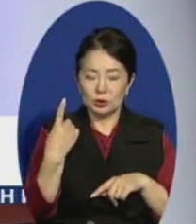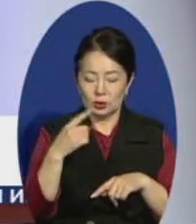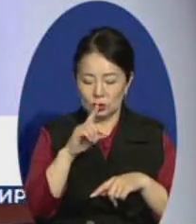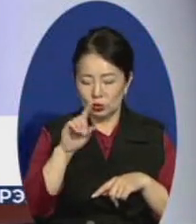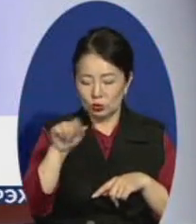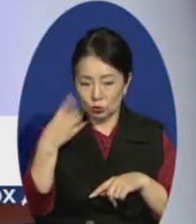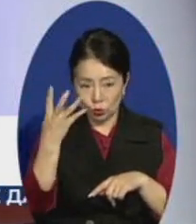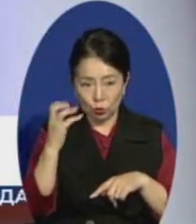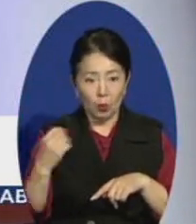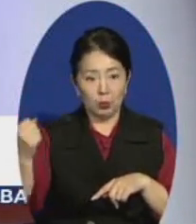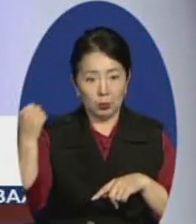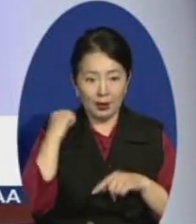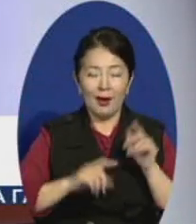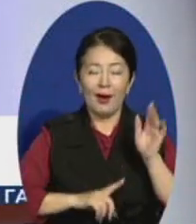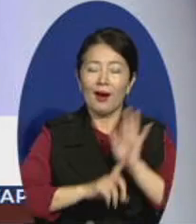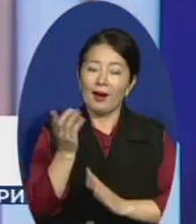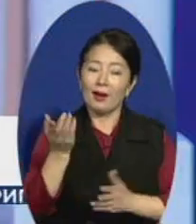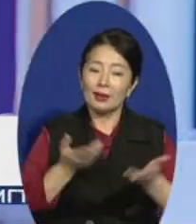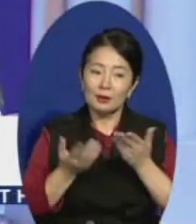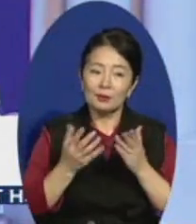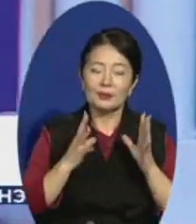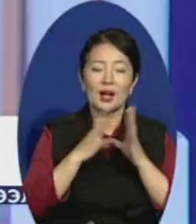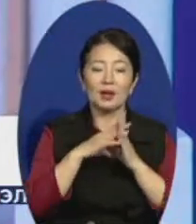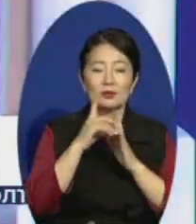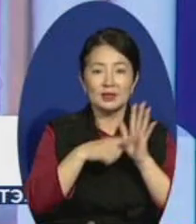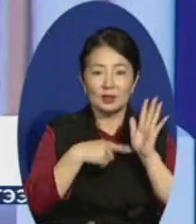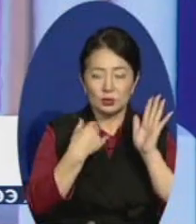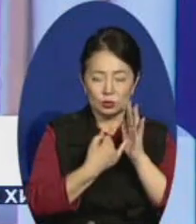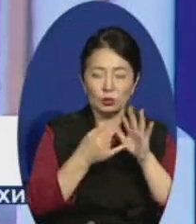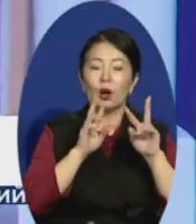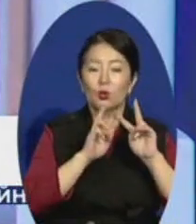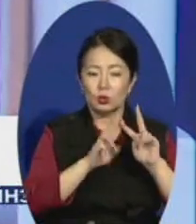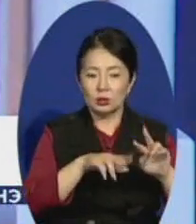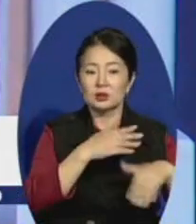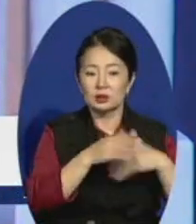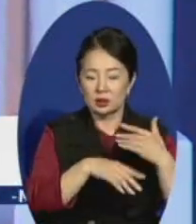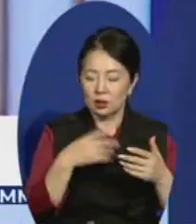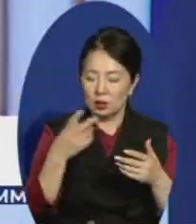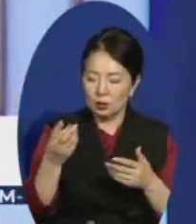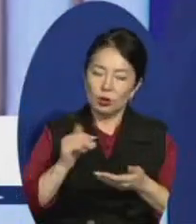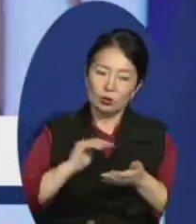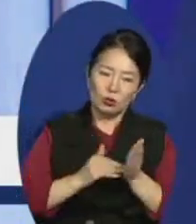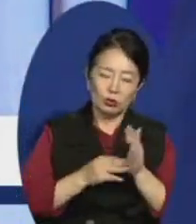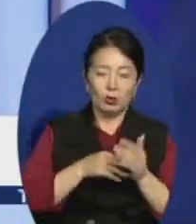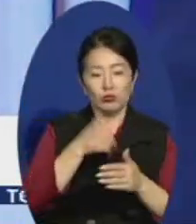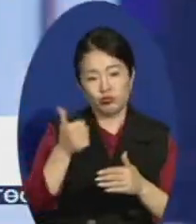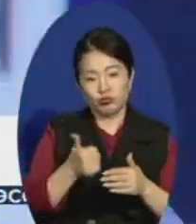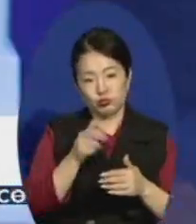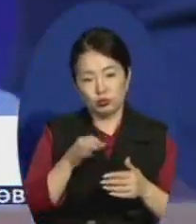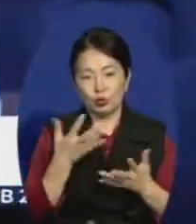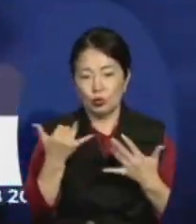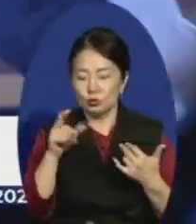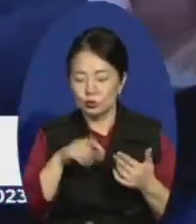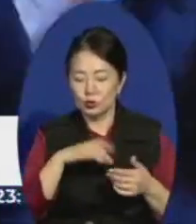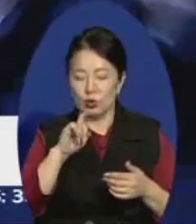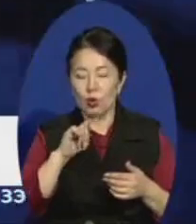101.4%-тай биелсэн гэсэн үг. Анхдагч зах зээлийн арилжаа 10 сарын 6 хүртэл үргэлжлэн хэдийгээр төлөвлөгөө биелсэн ч